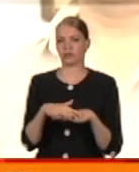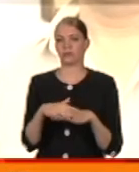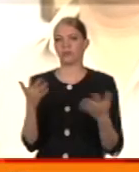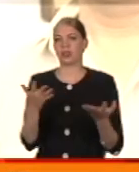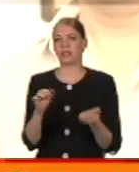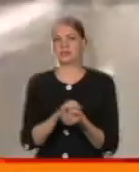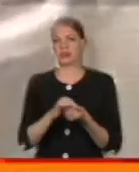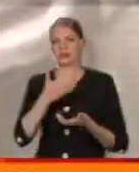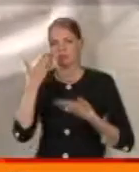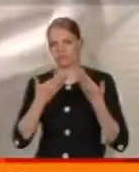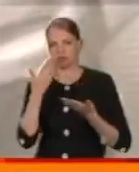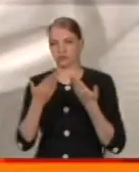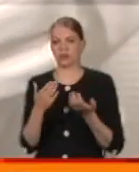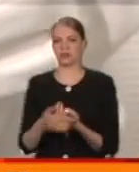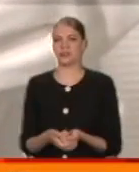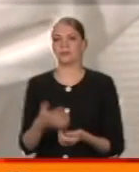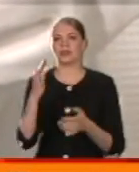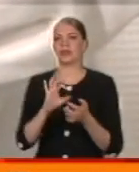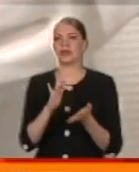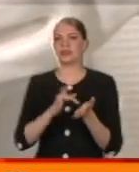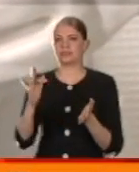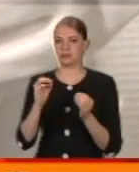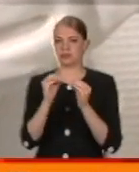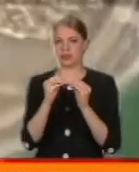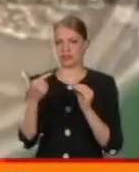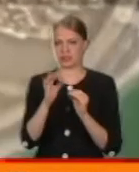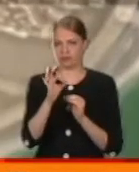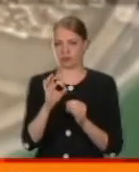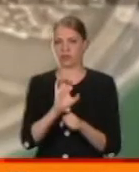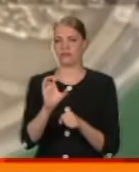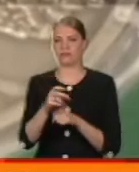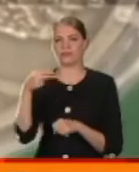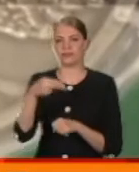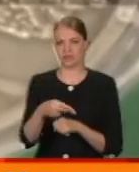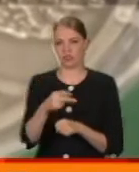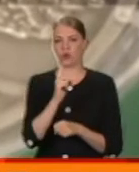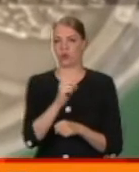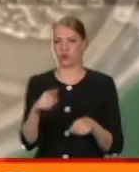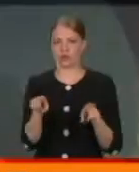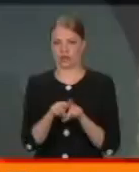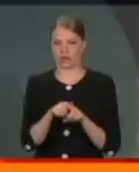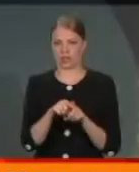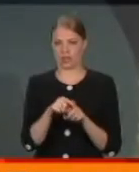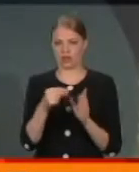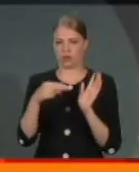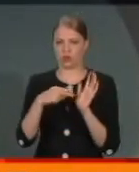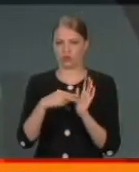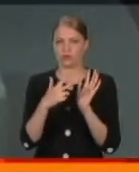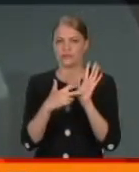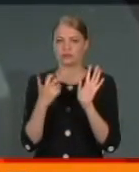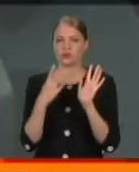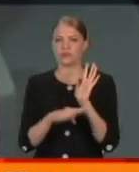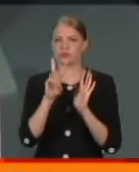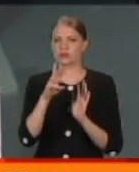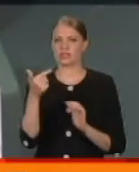якісь матеріали читалися. Срібних 10-гривневих монет виготовили 2000, кожна така коштує